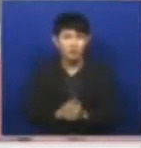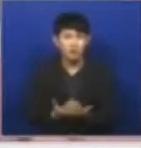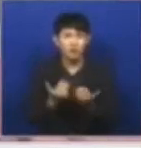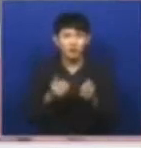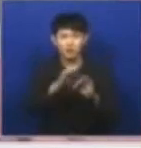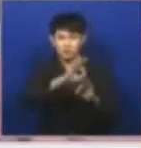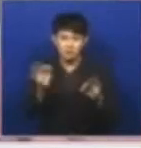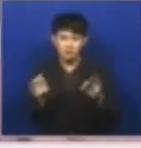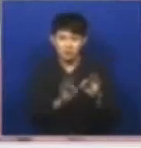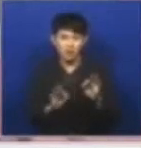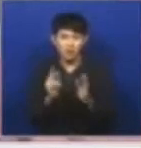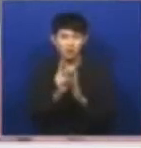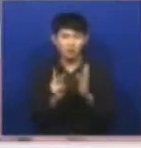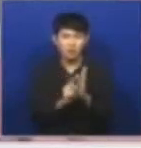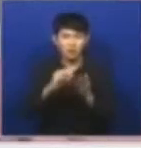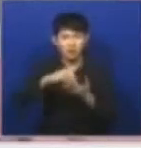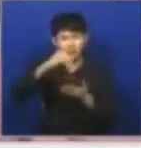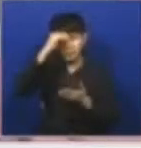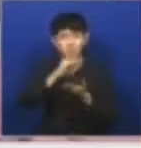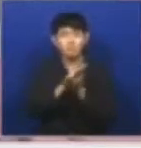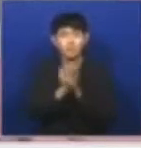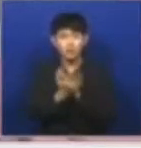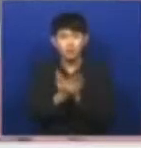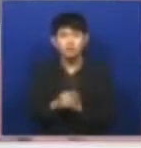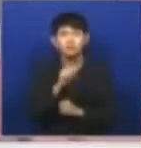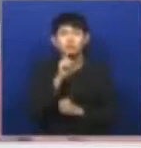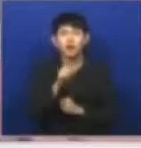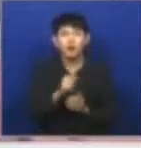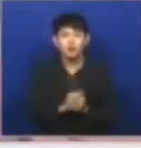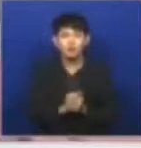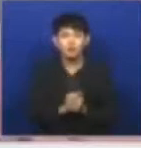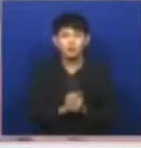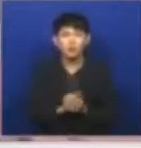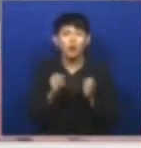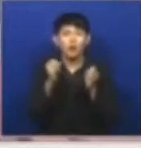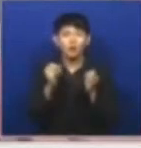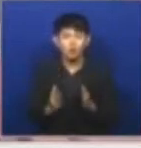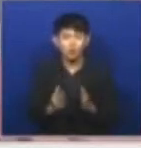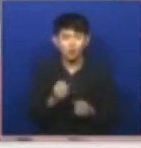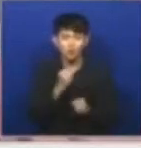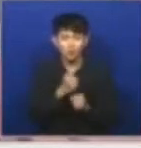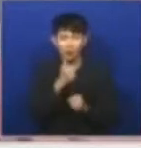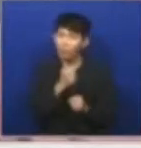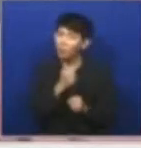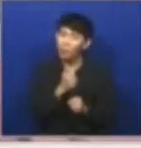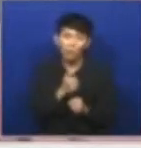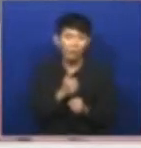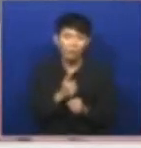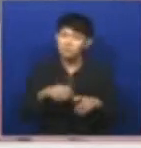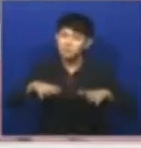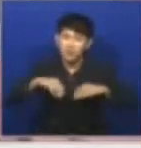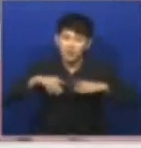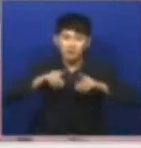ากฎหมายการศึกษาที่ท่านบอกว่าปฏิรูปทำลายศักยภาพของครูไม่ยอมรับใบประกอบวิชาชี